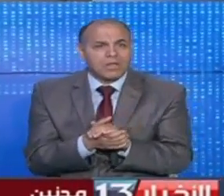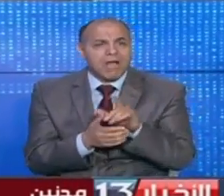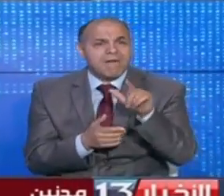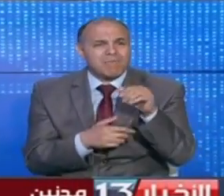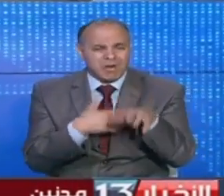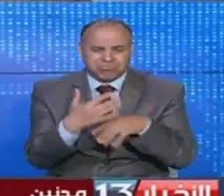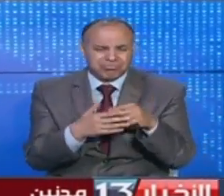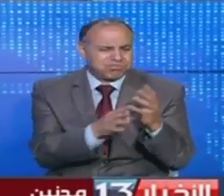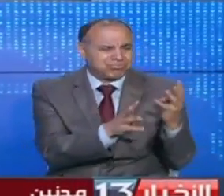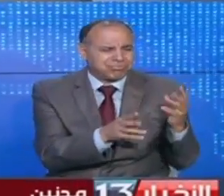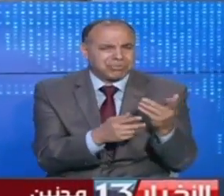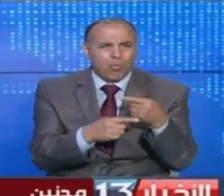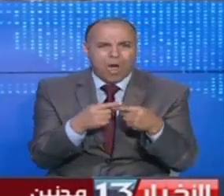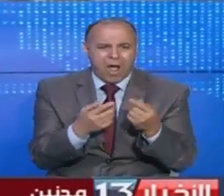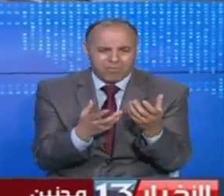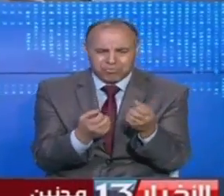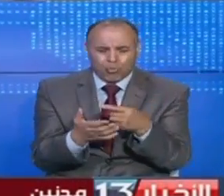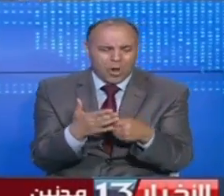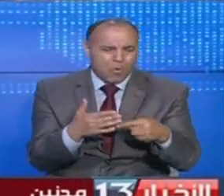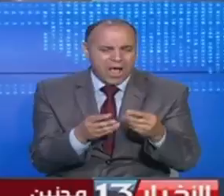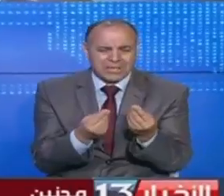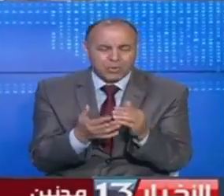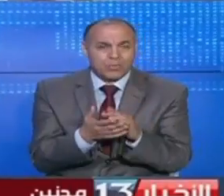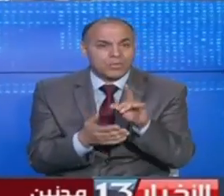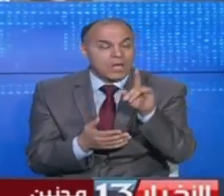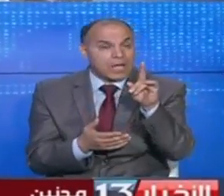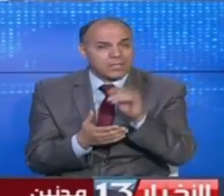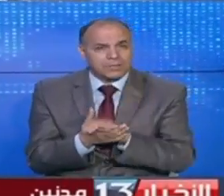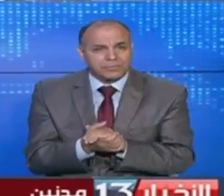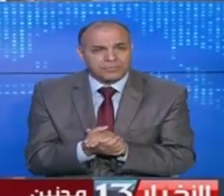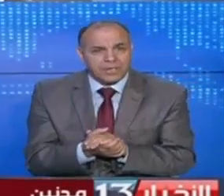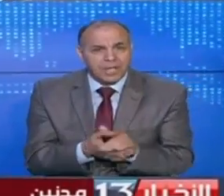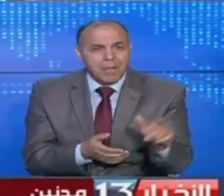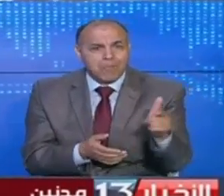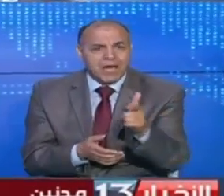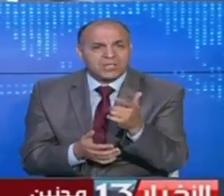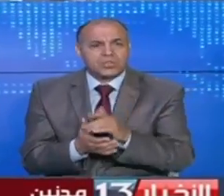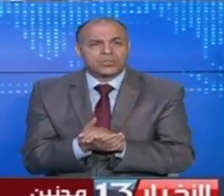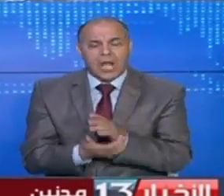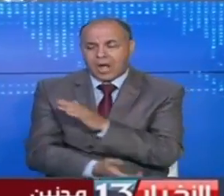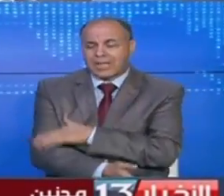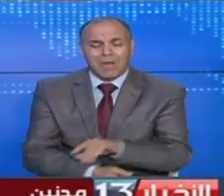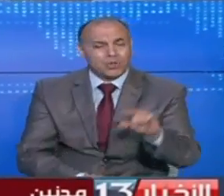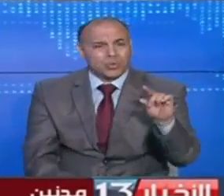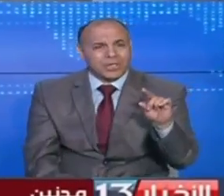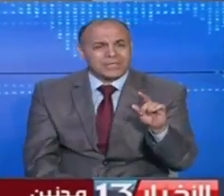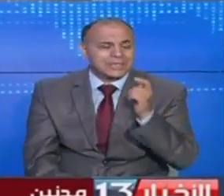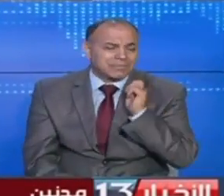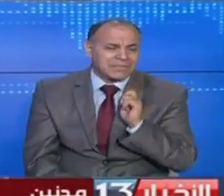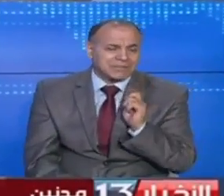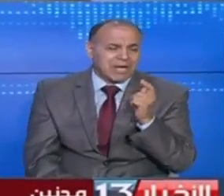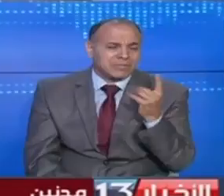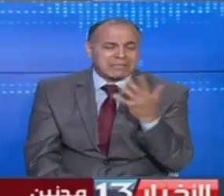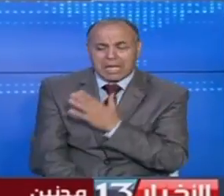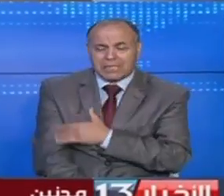فوضى، شوي اكتظاظ، شوي كذا، ونقص في السلعة، فماش منو نقص في الافكتيف زاد، ما فماش، خاطر ما عندناش معناها عمال بزايد محكوم فينا. لازمك عندك خمسه